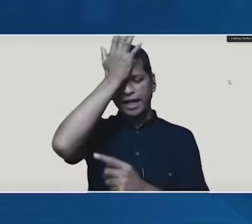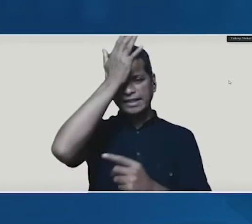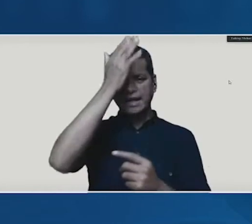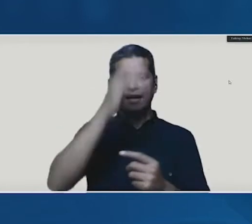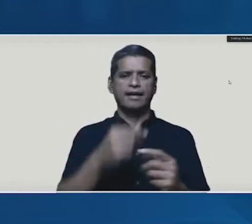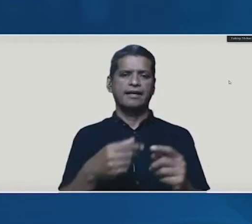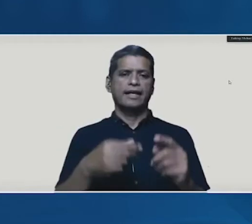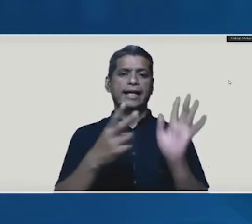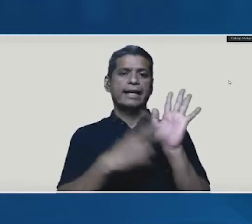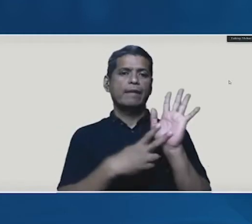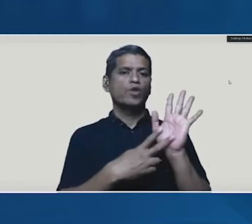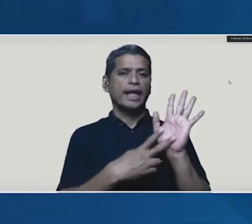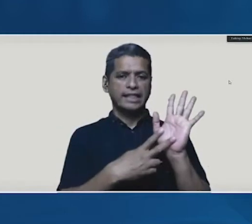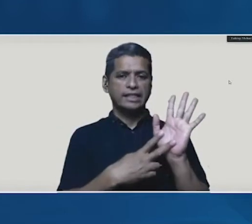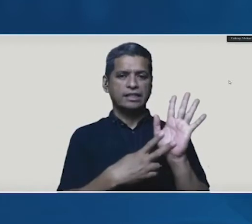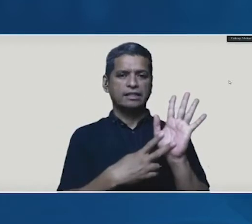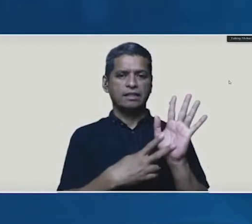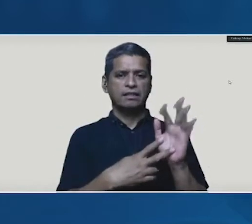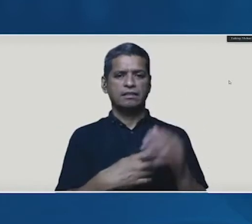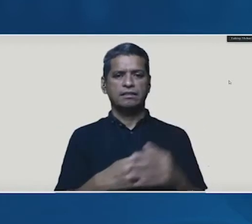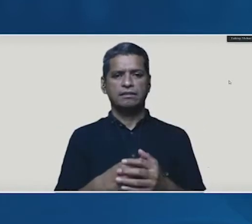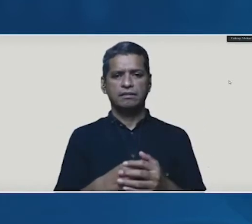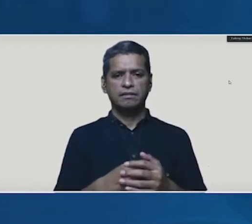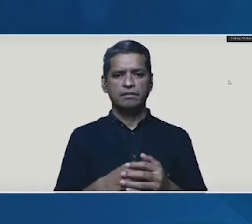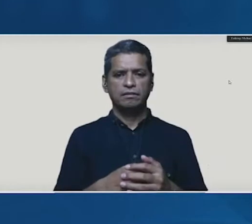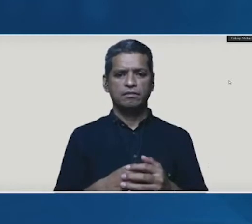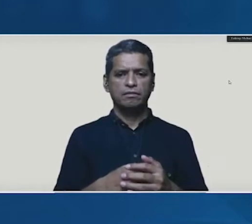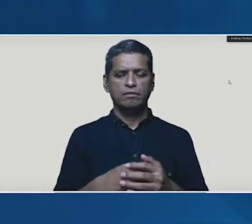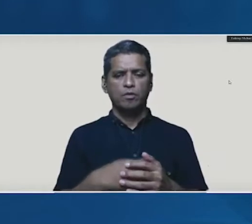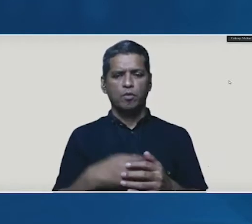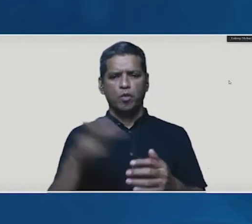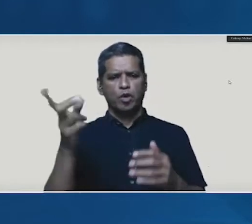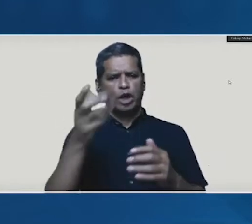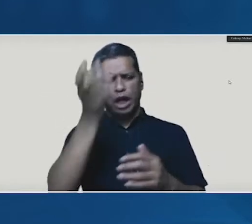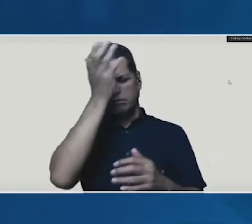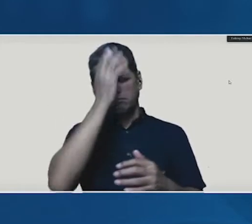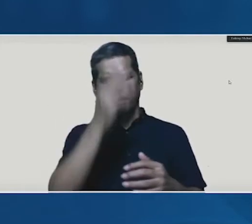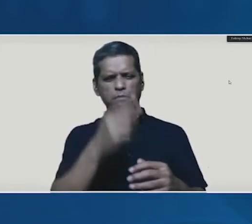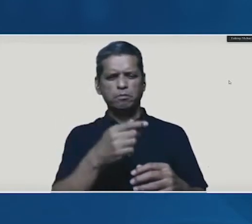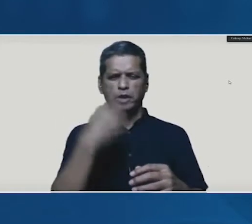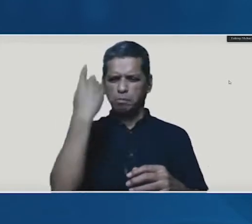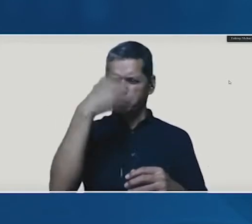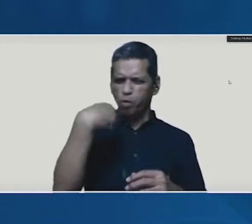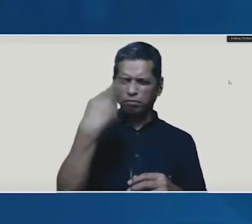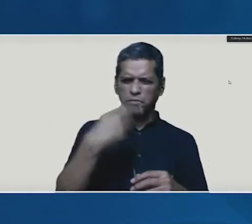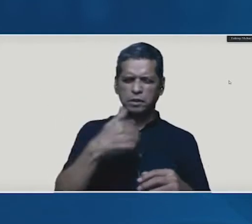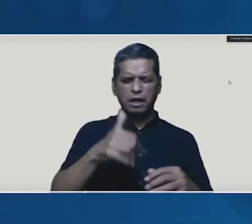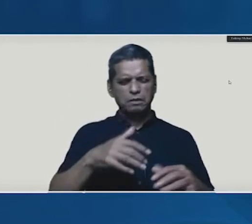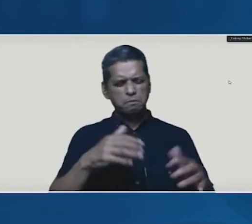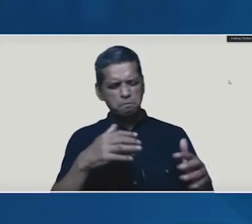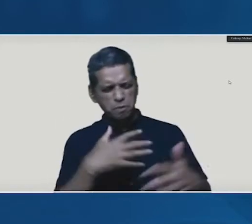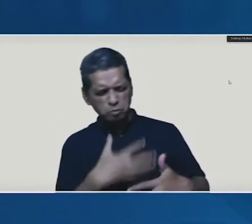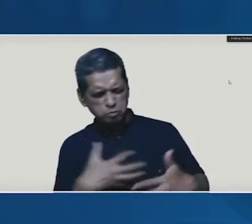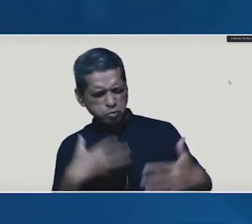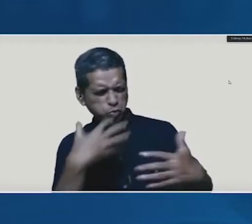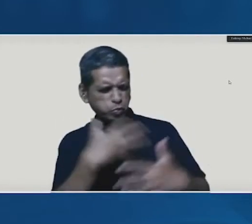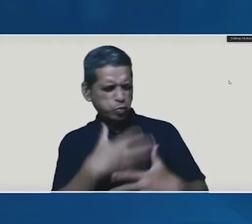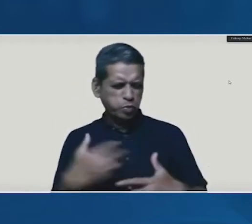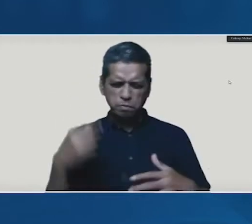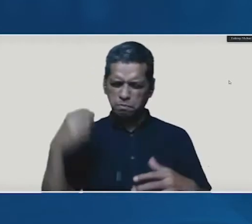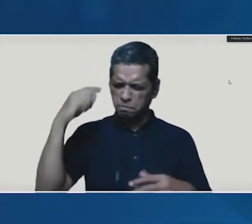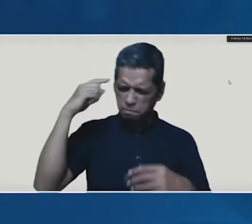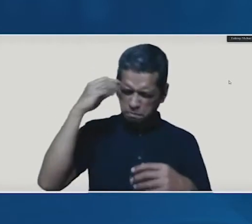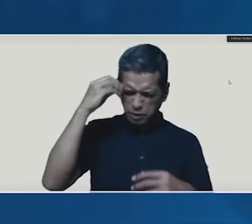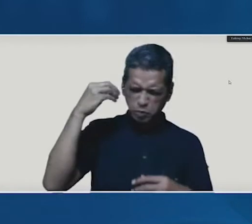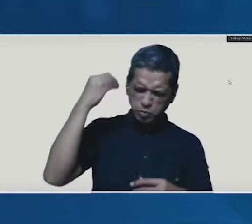yang sedang curious sedang resah dia belum Temukan jalan keluar terhadap masalah ini ia sedang masih